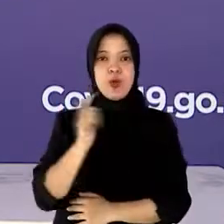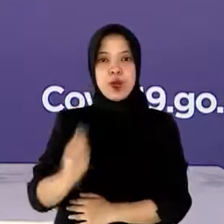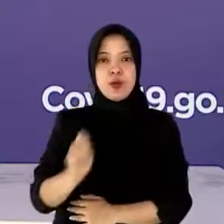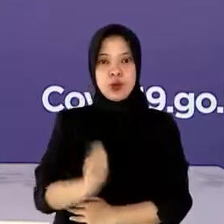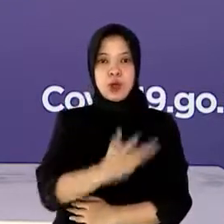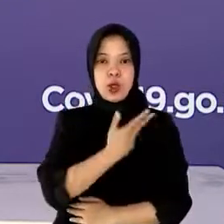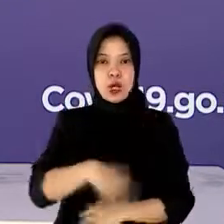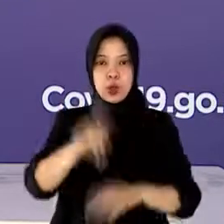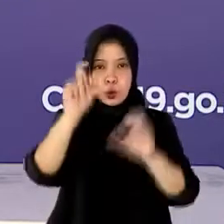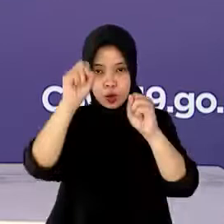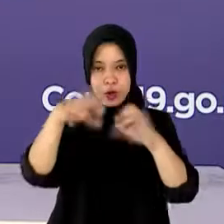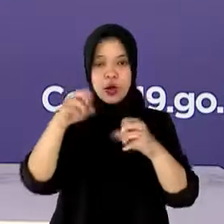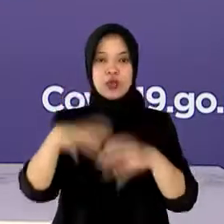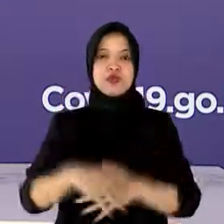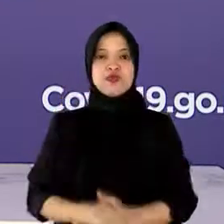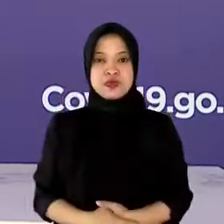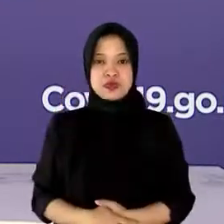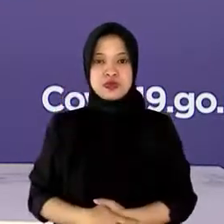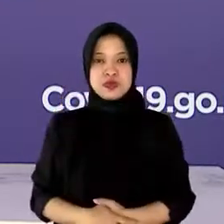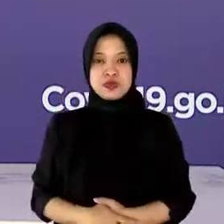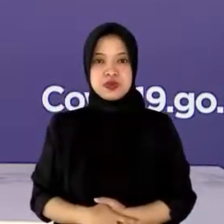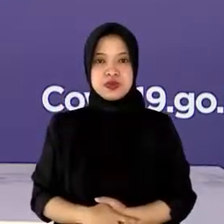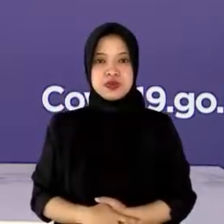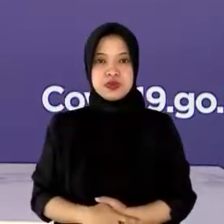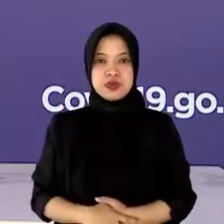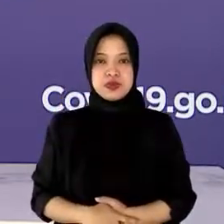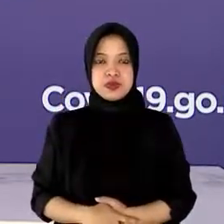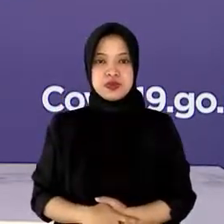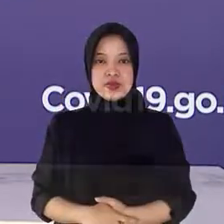Assalamualaikum warohmatullohi wabarokatuh